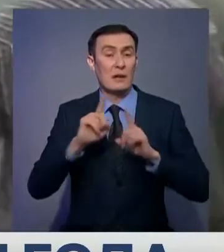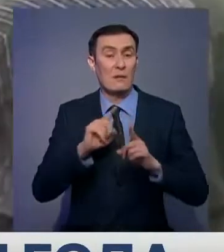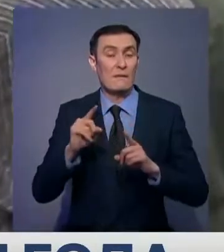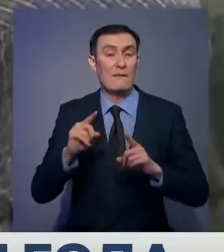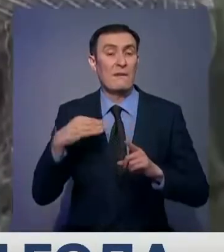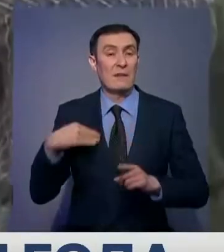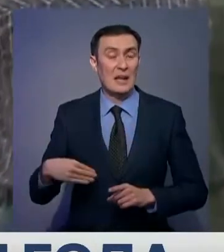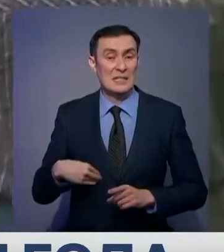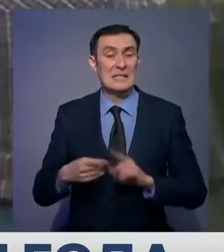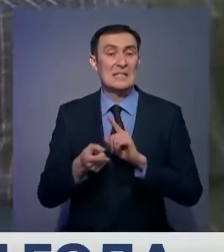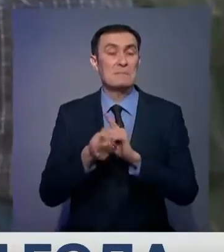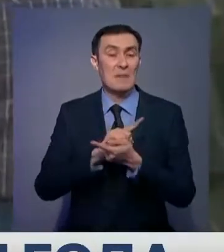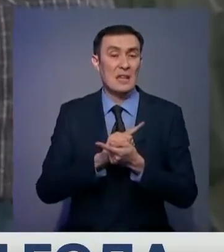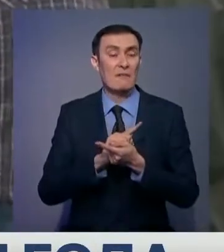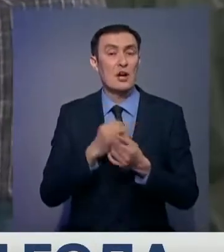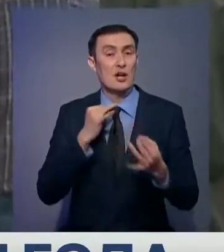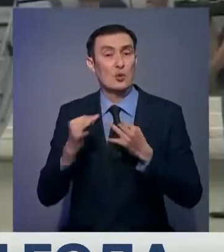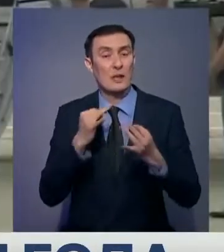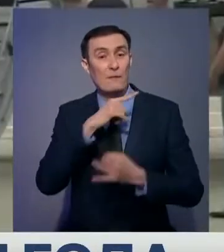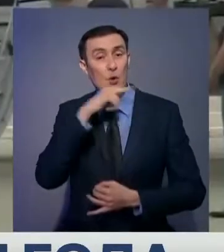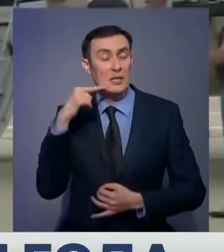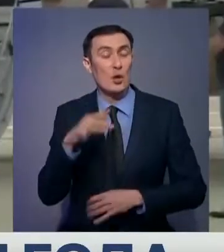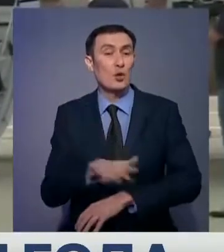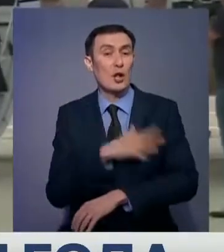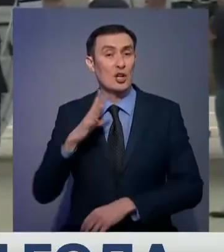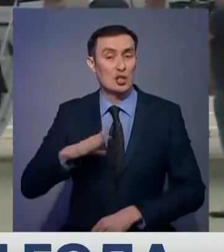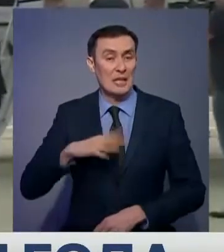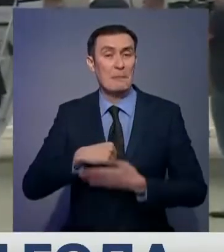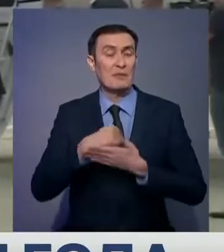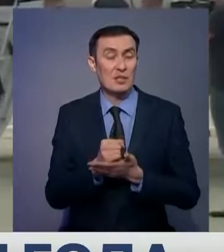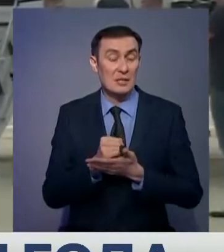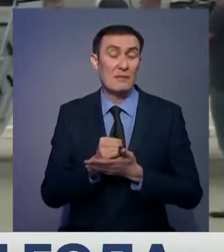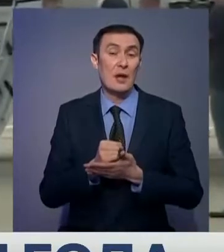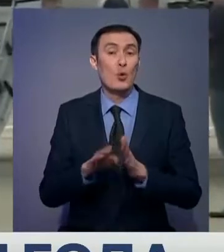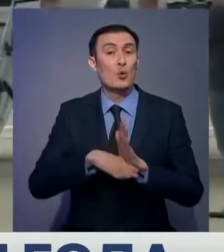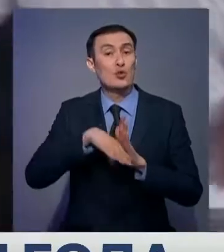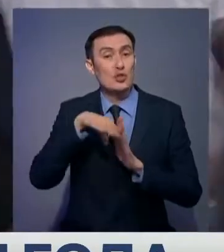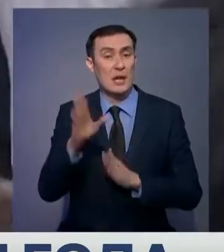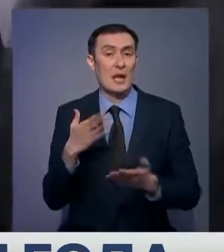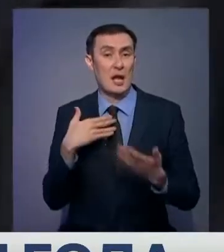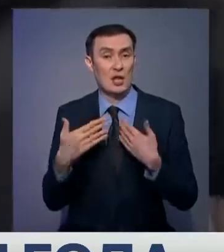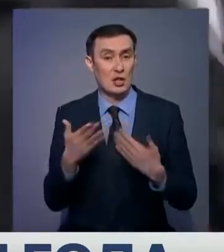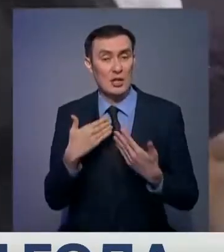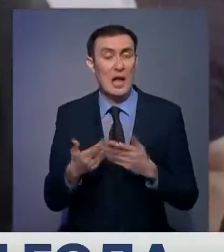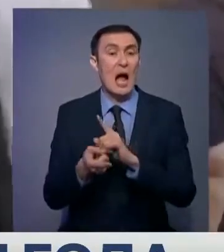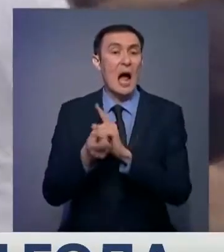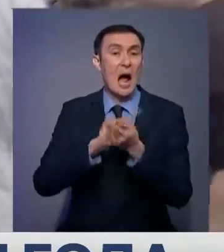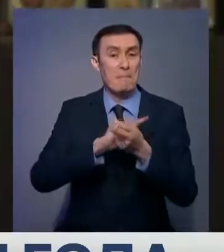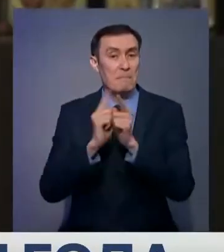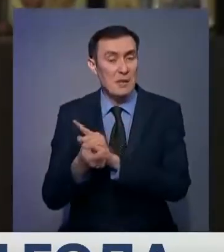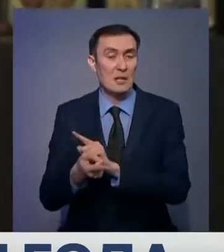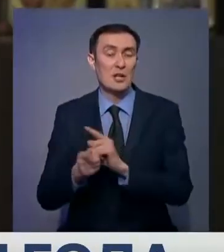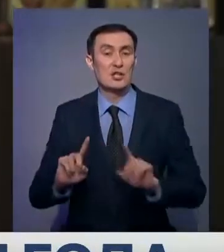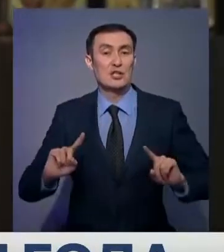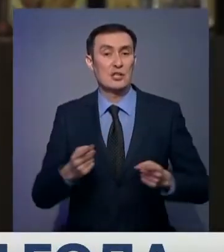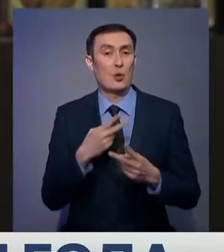и сменой риторики в диалоге с Россией. Важное и долгожданное подтверждение наметившегося потепления в отношениях – обмен заключенными.